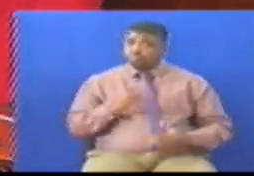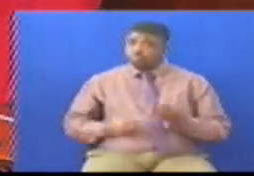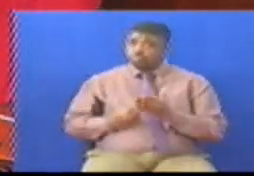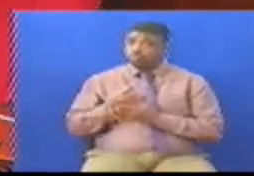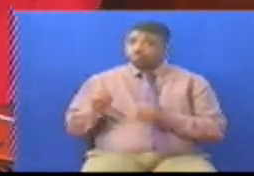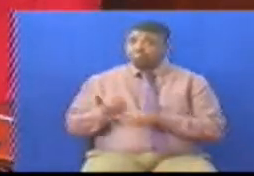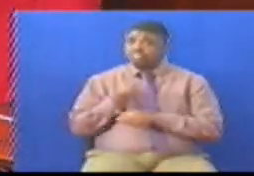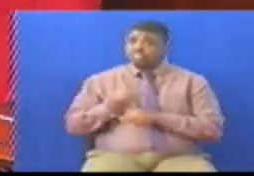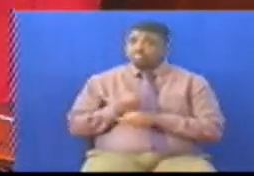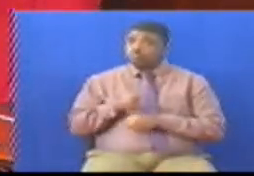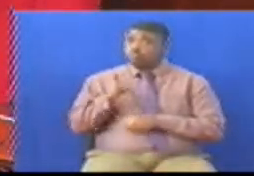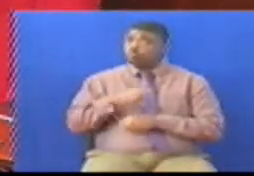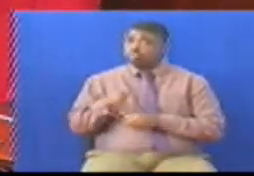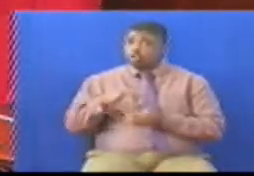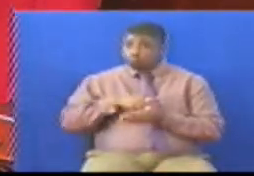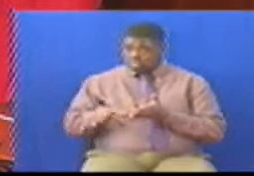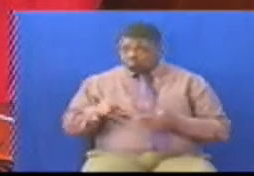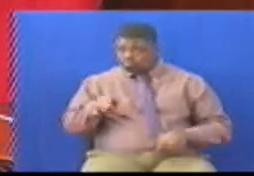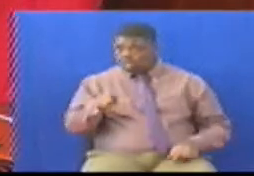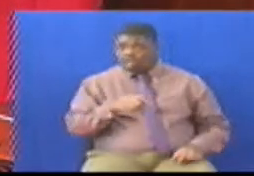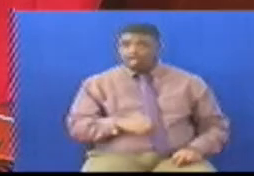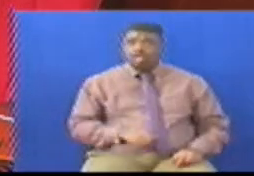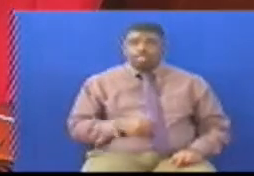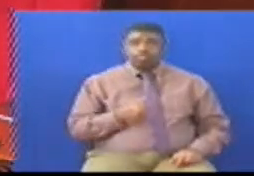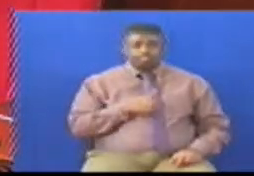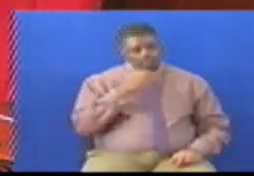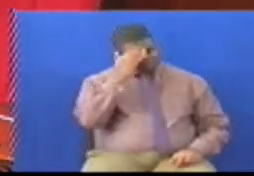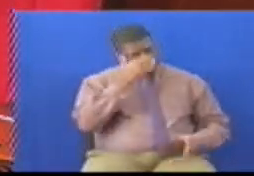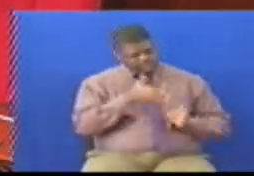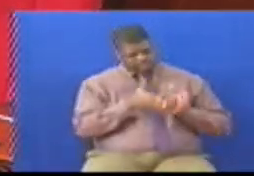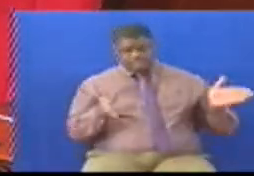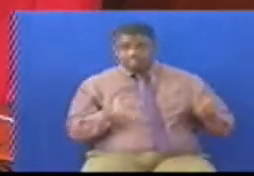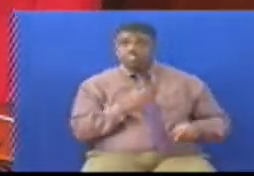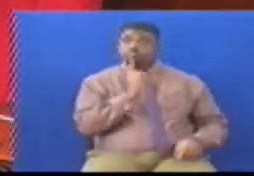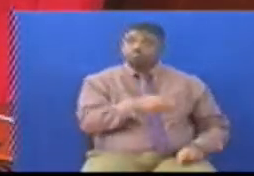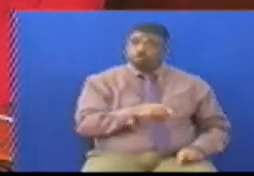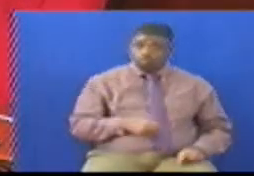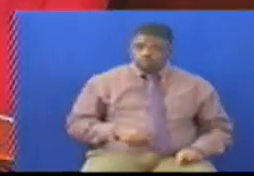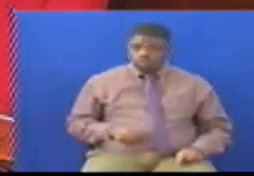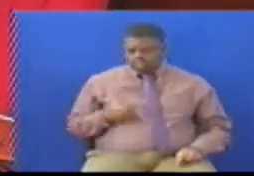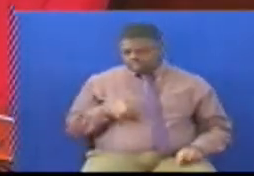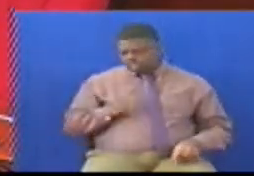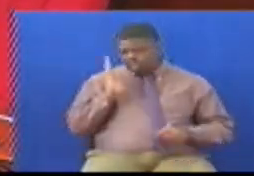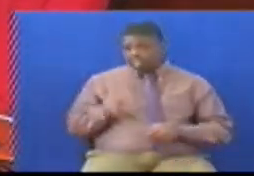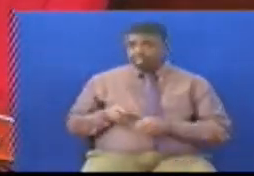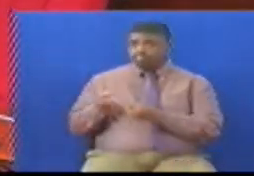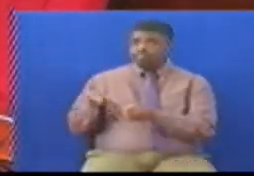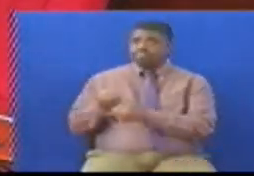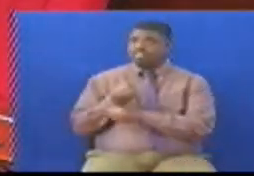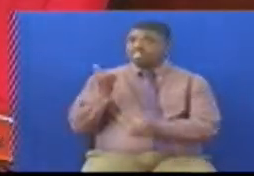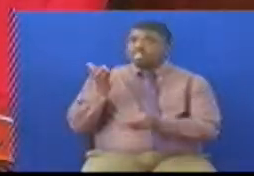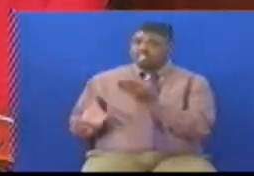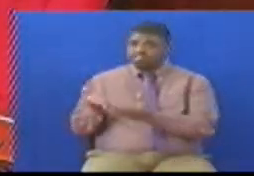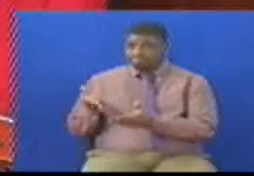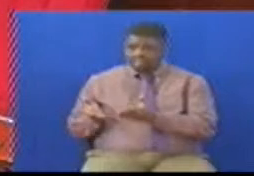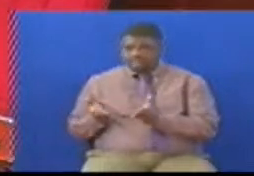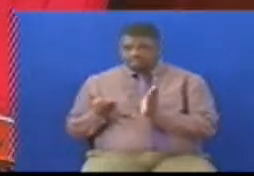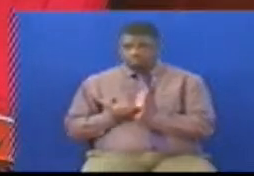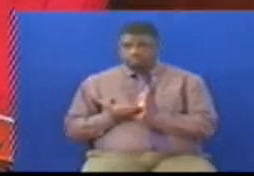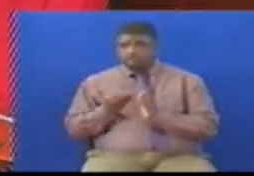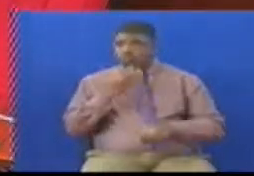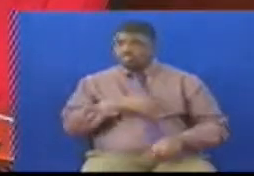watumishi watakosa kulipa pension zao. Mimi nadhani nafasi hiyo ipo, tuipe nafasi serikali ifanye valuation, ni muombe waziri mwenye